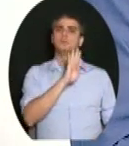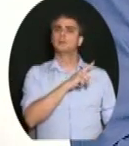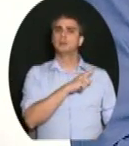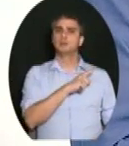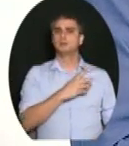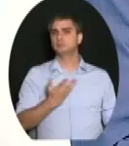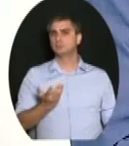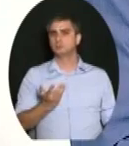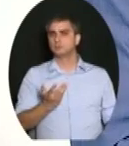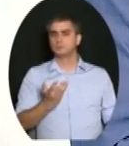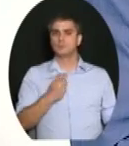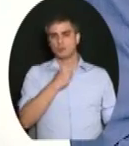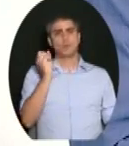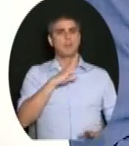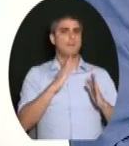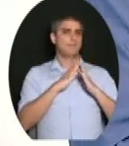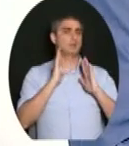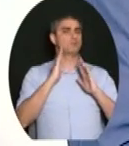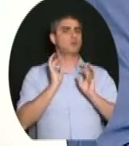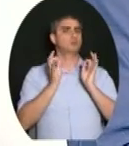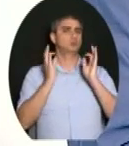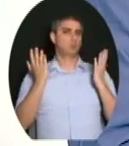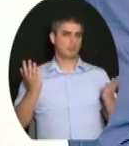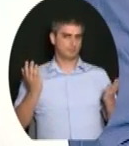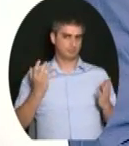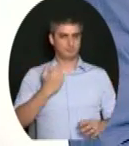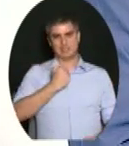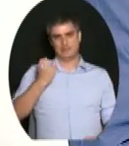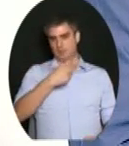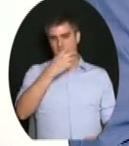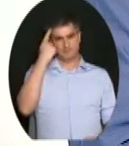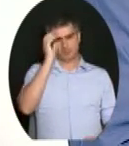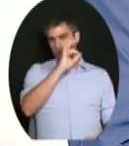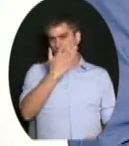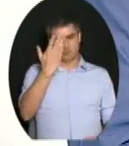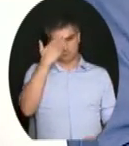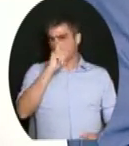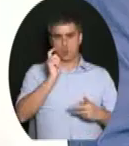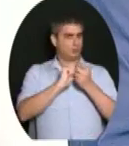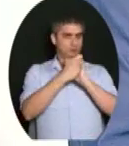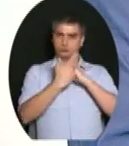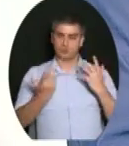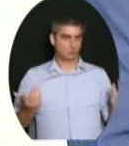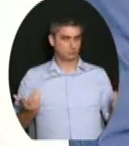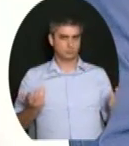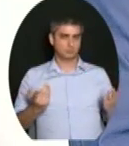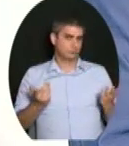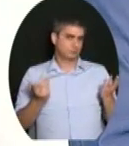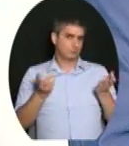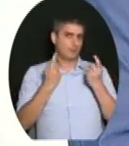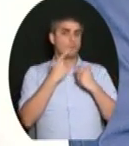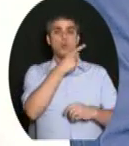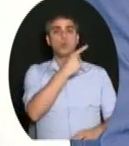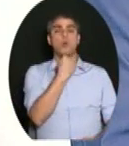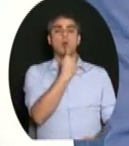נתניהו בא מבית מאוד מסוים. ודעותיו לא השתנו במקור, כלומר